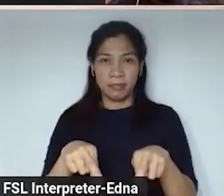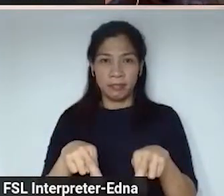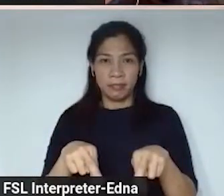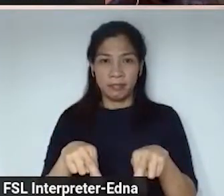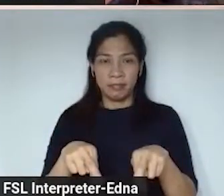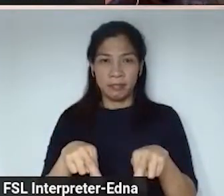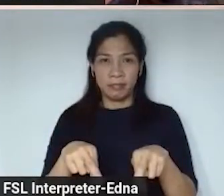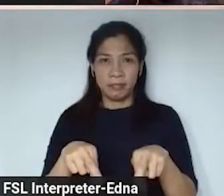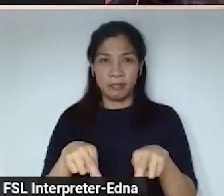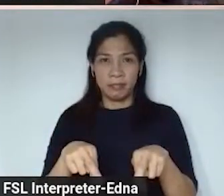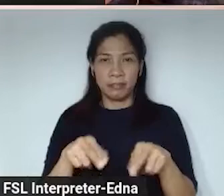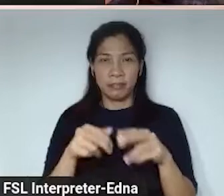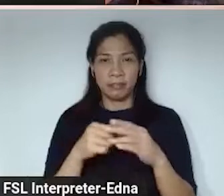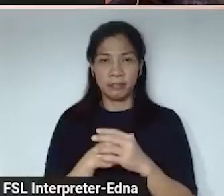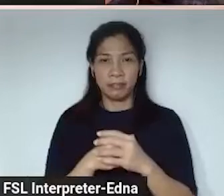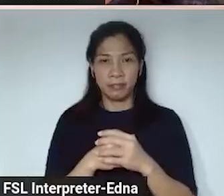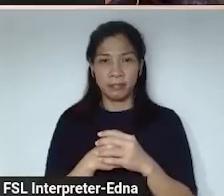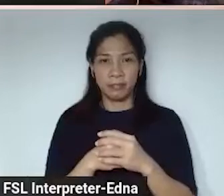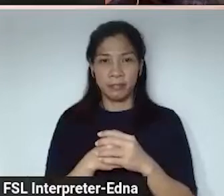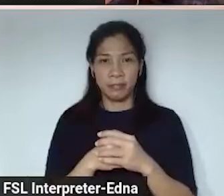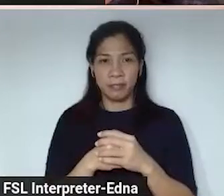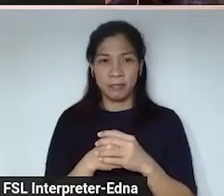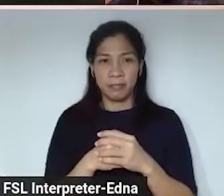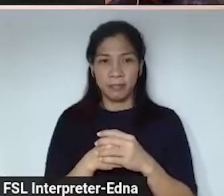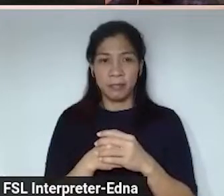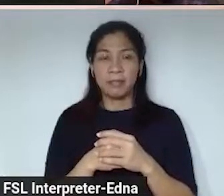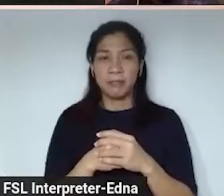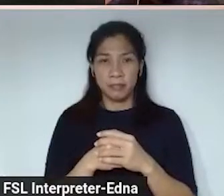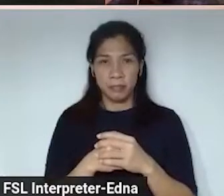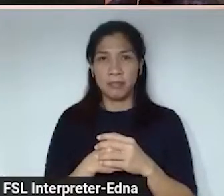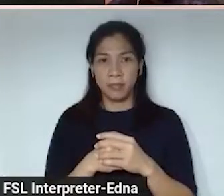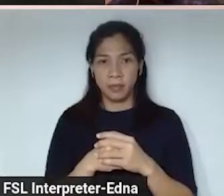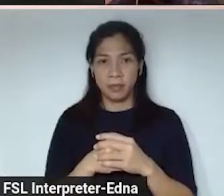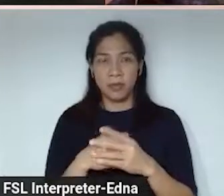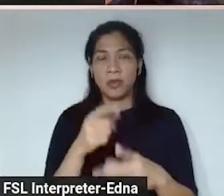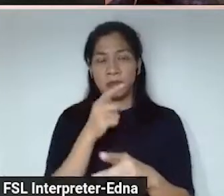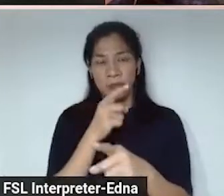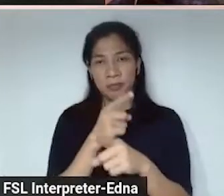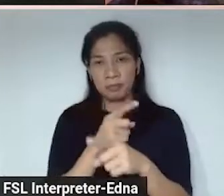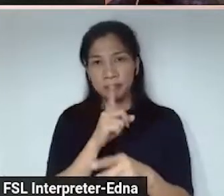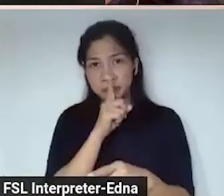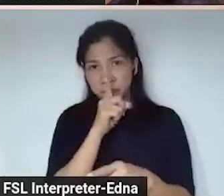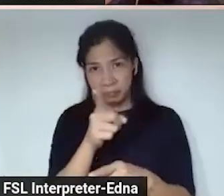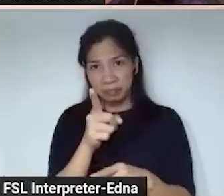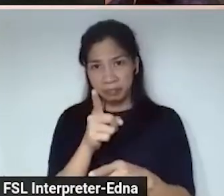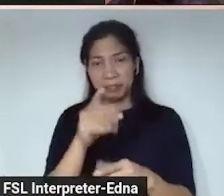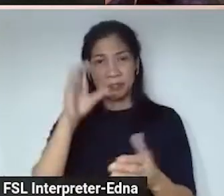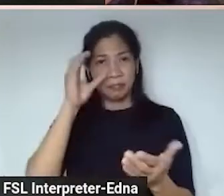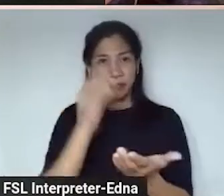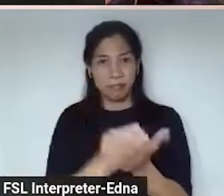sa arms ko, it's limb girdle muscular dystrophy.